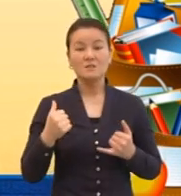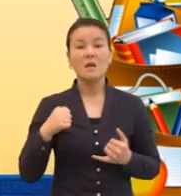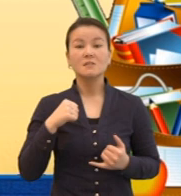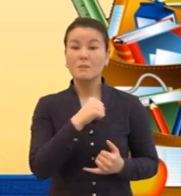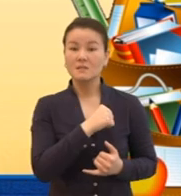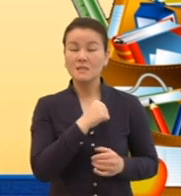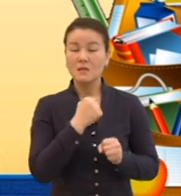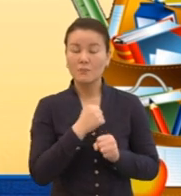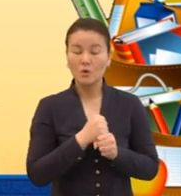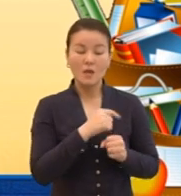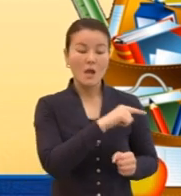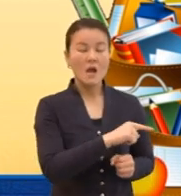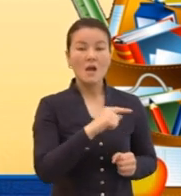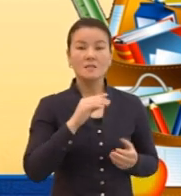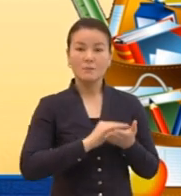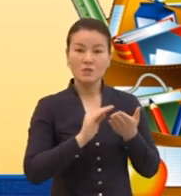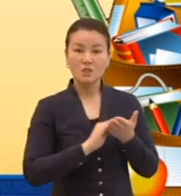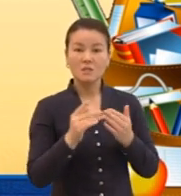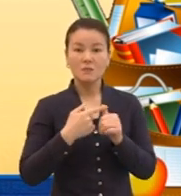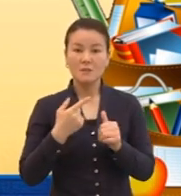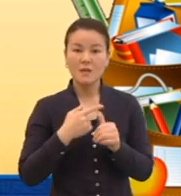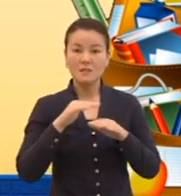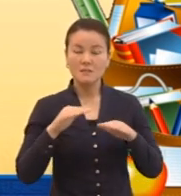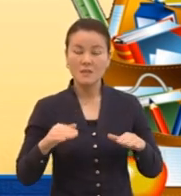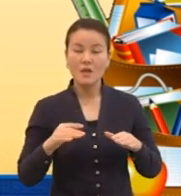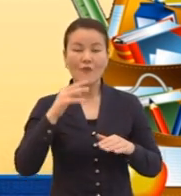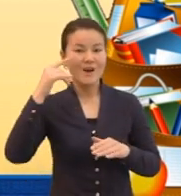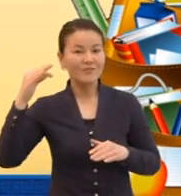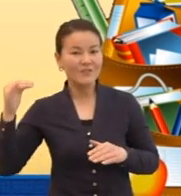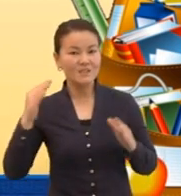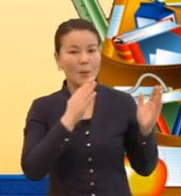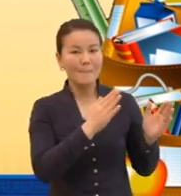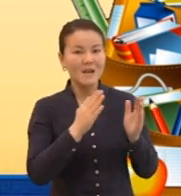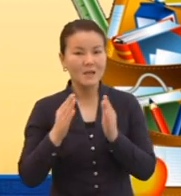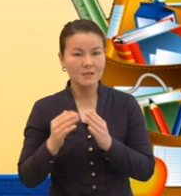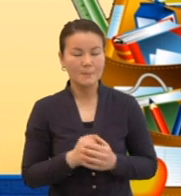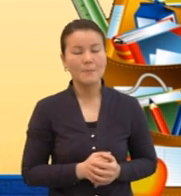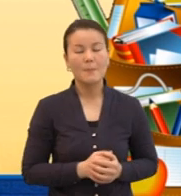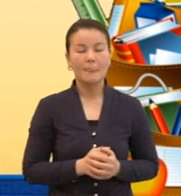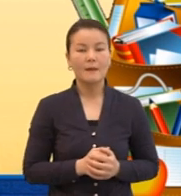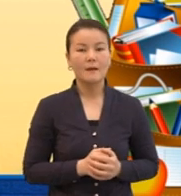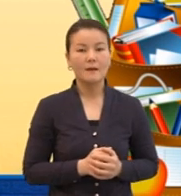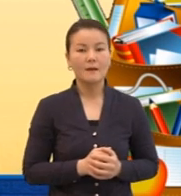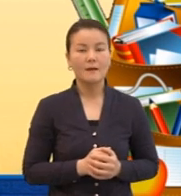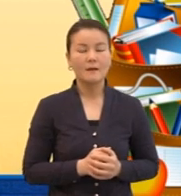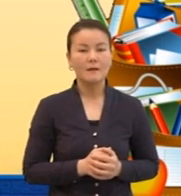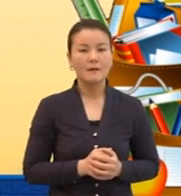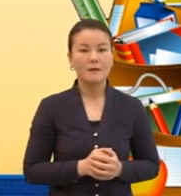работе. Запишите имена детей в алфавитном порядке.